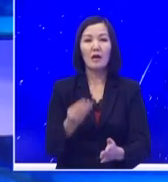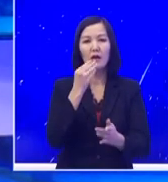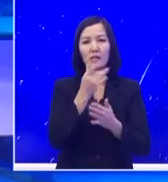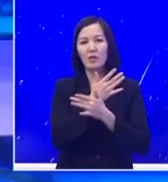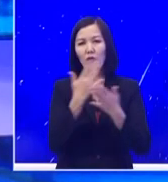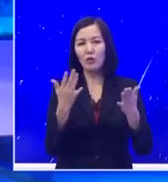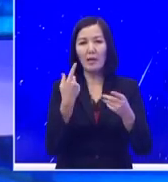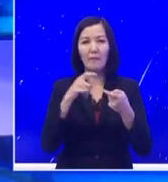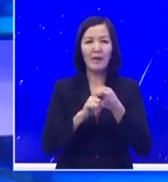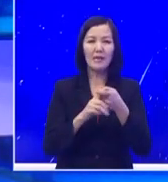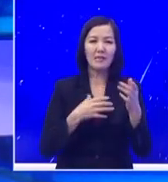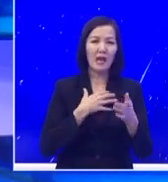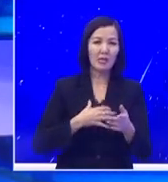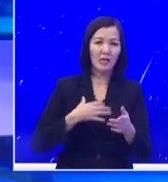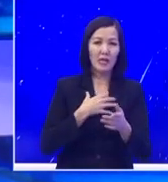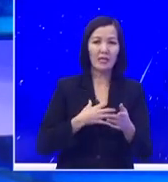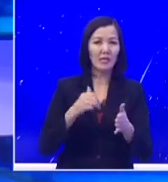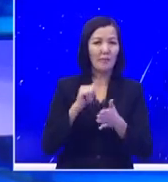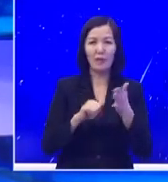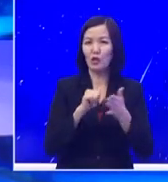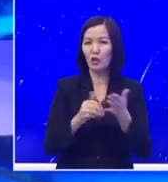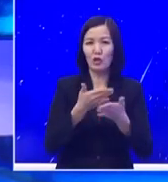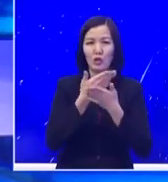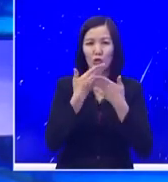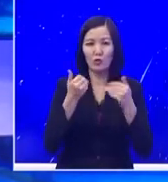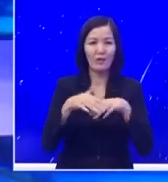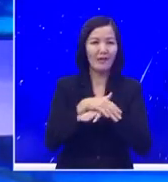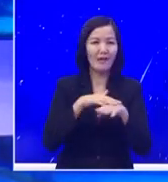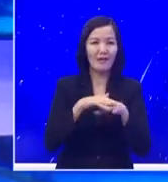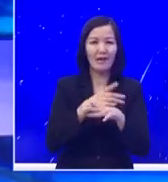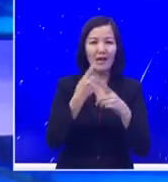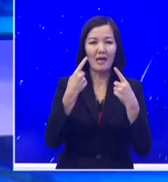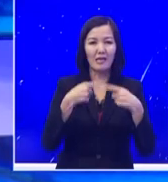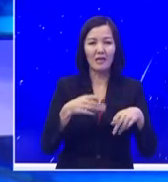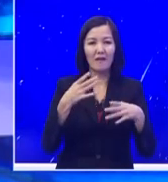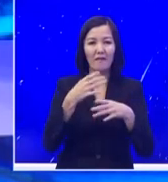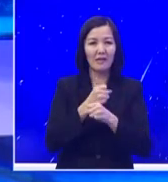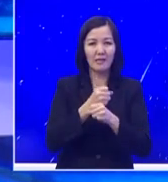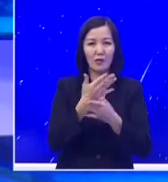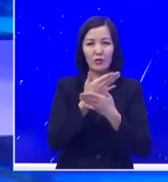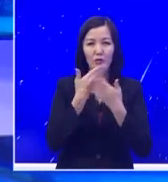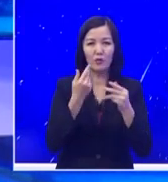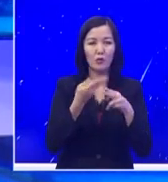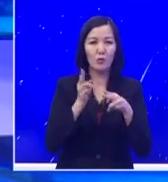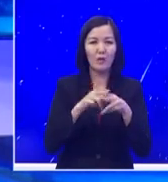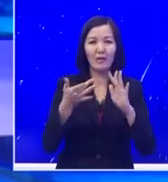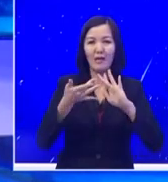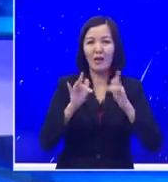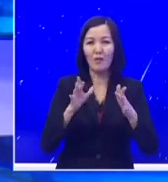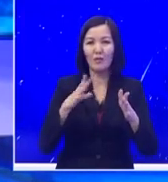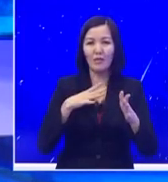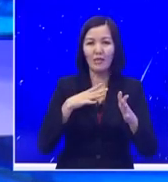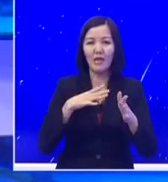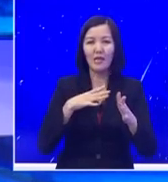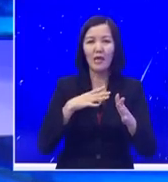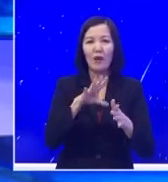Азық-түлікке қатысты дүрбелеңге ешқандай себеп жоқ. Ішкі нарықта ешқандай дефицит байқалмайды. Сондықтан әлеуметтік желілерде таралып